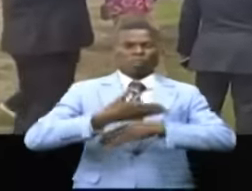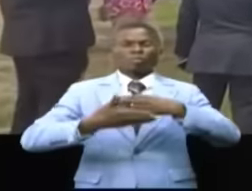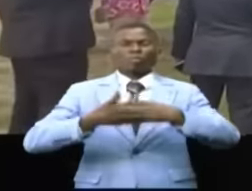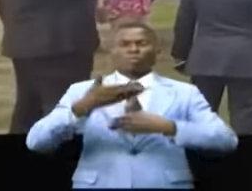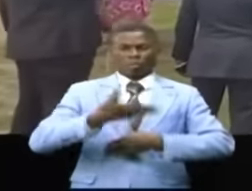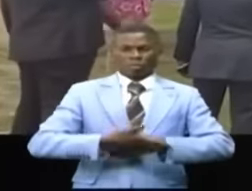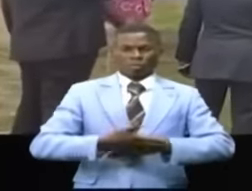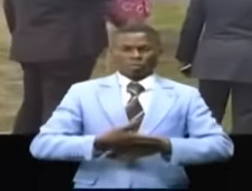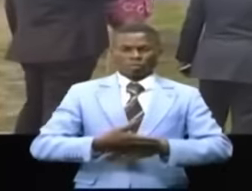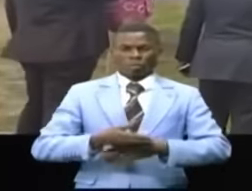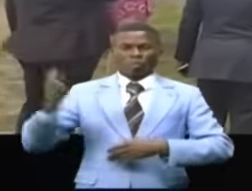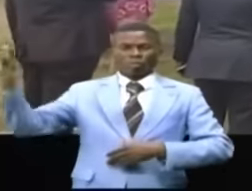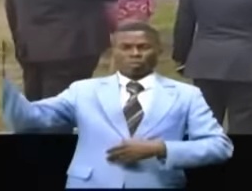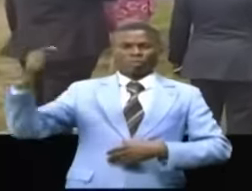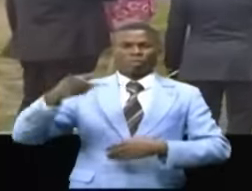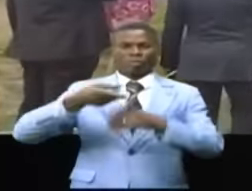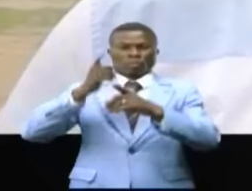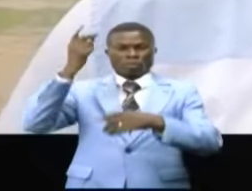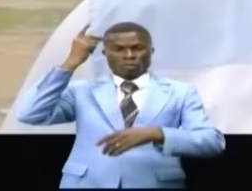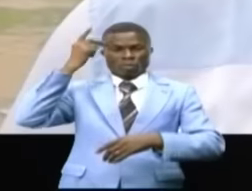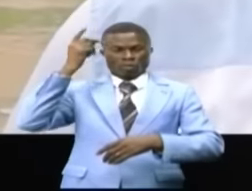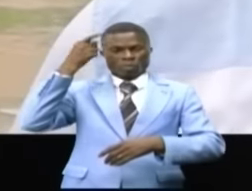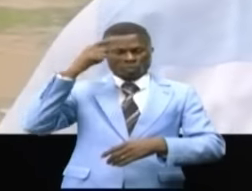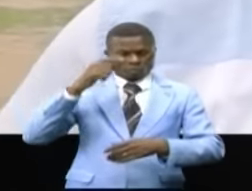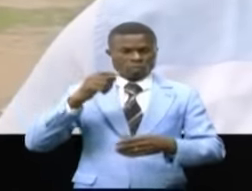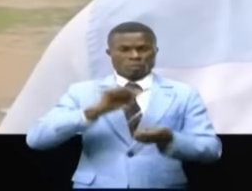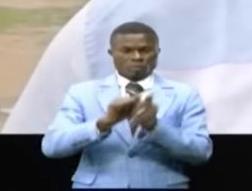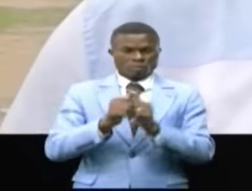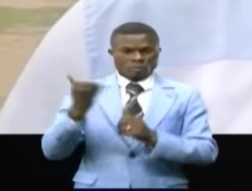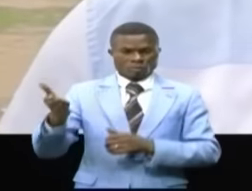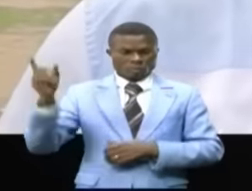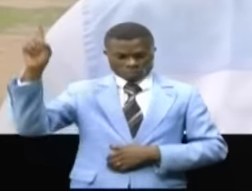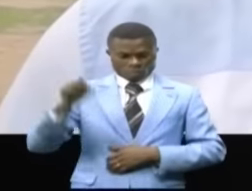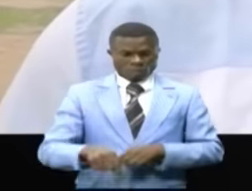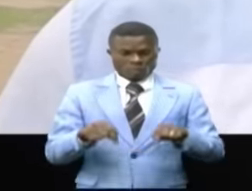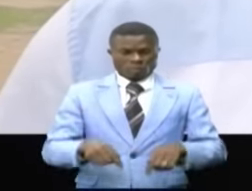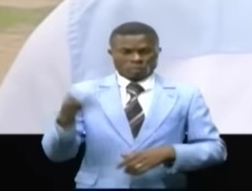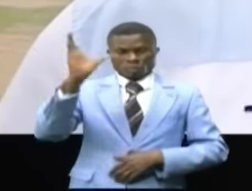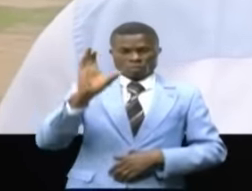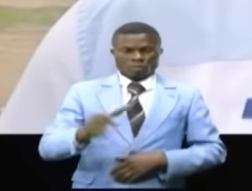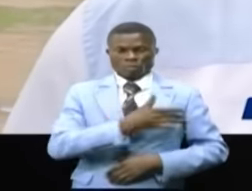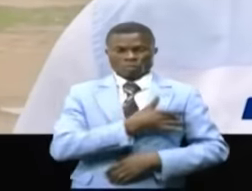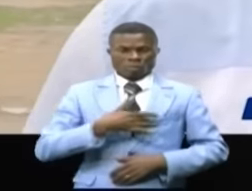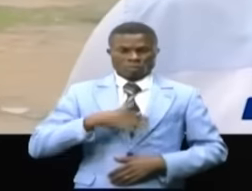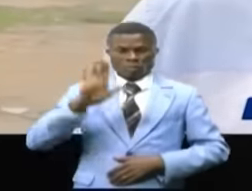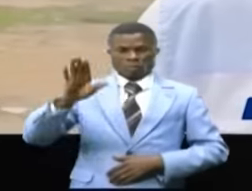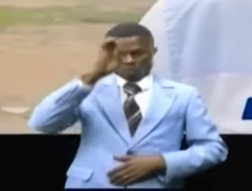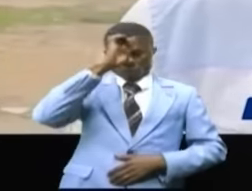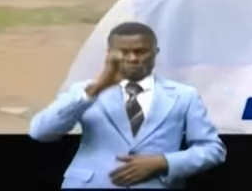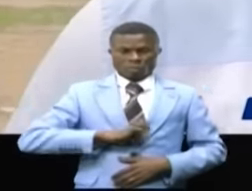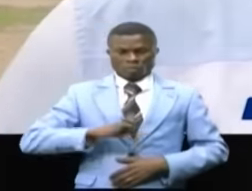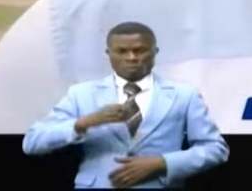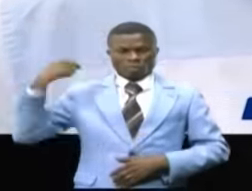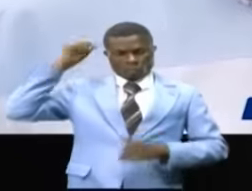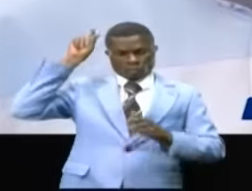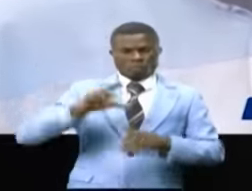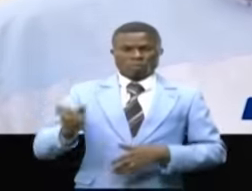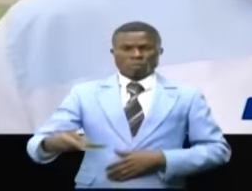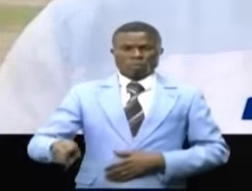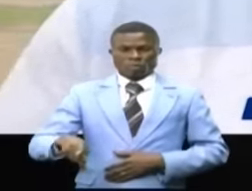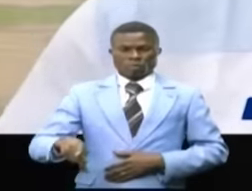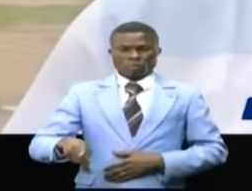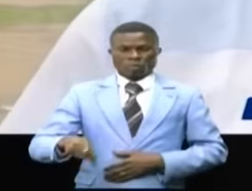infrastructures qui a fait le déplacement de Kinshasa pour ce faire. Donc je viens ici au nom de son Excellence Monsieur le gouverneur de